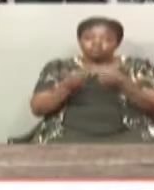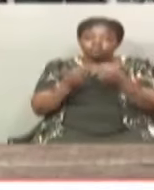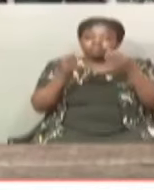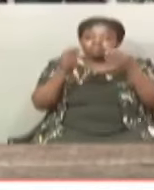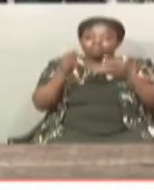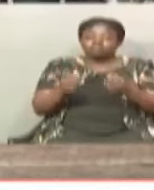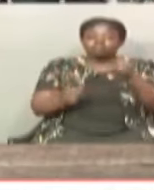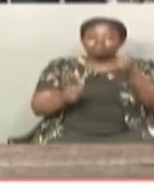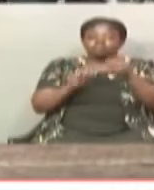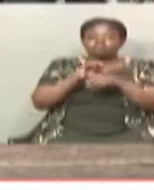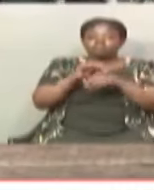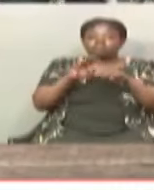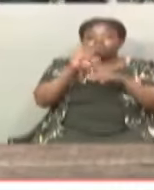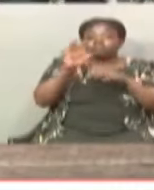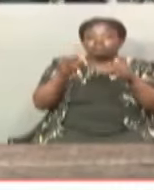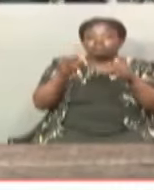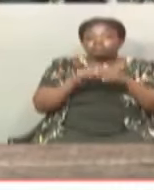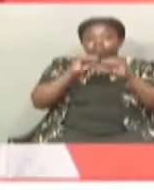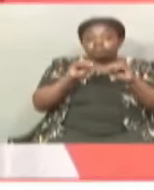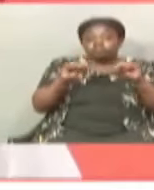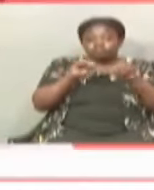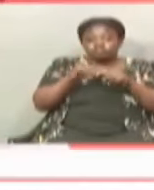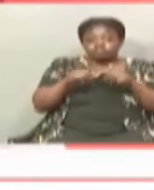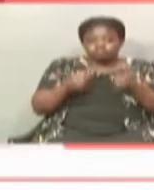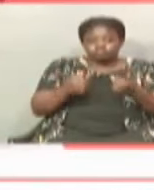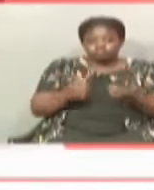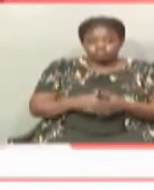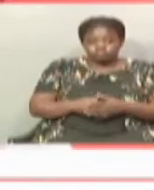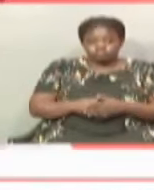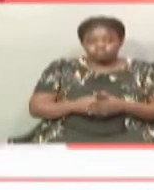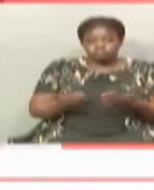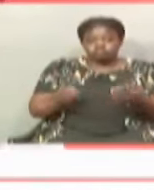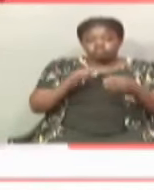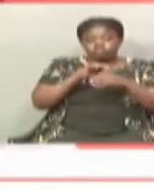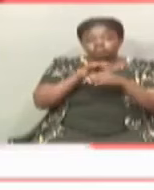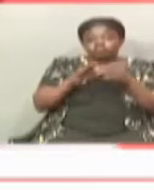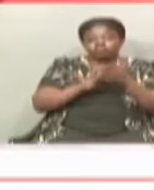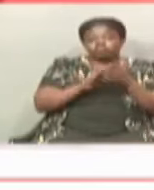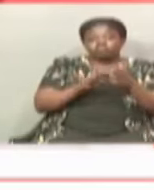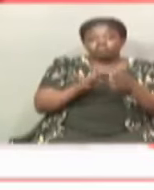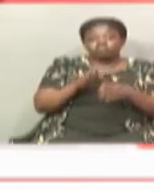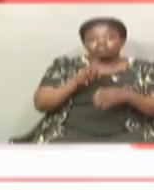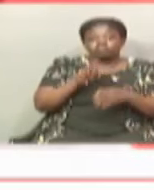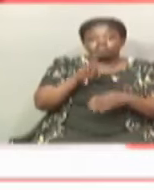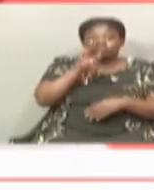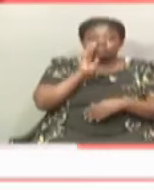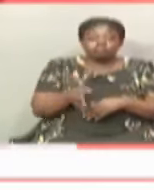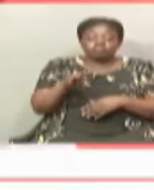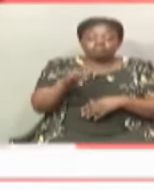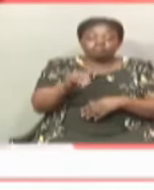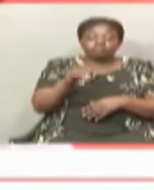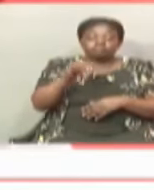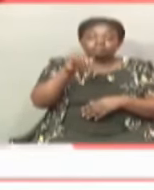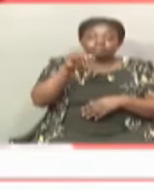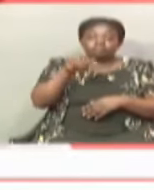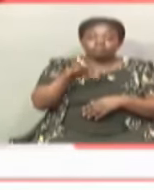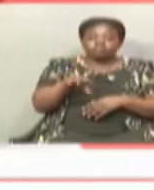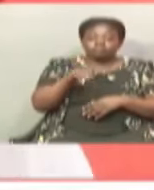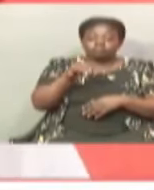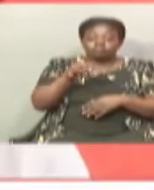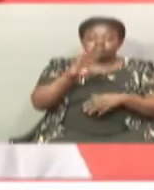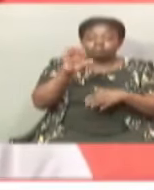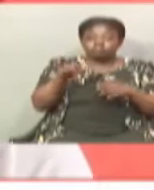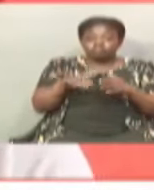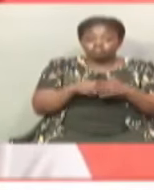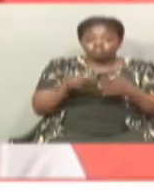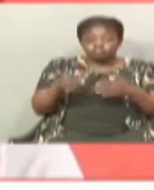bivaamu nga byonna agenda kubisomesa. Tujjamu ebizigo, tujjamu wine, tujjamu pawuda era byonna mujja